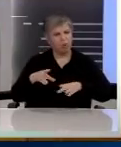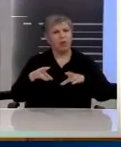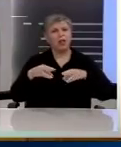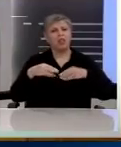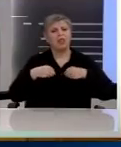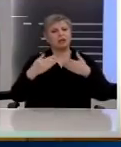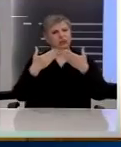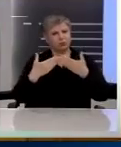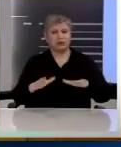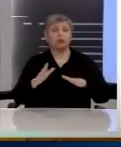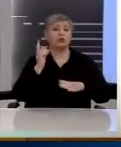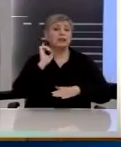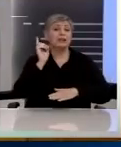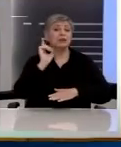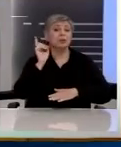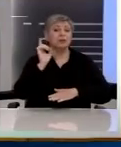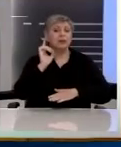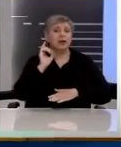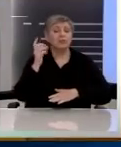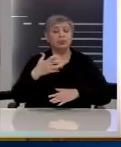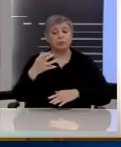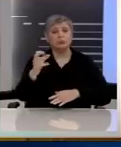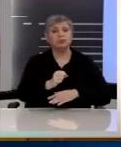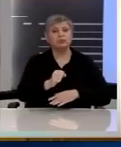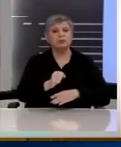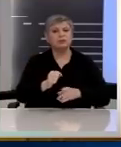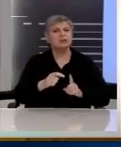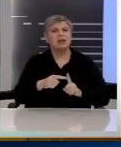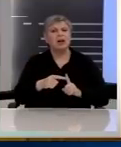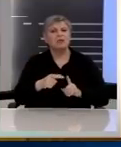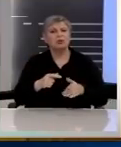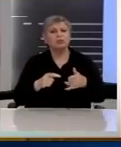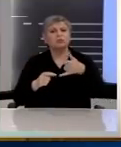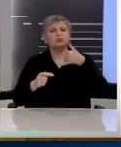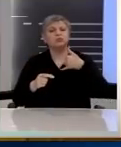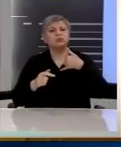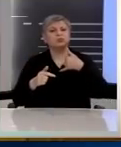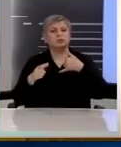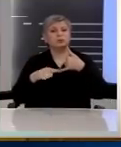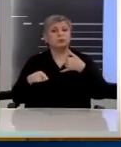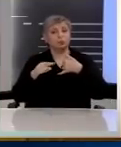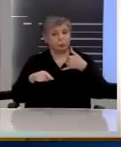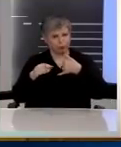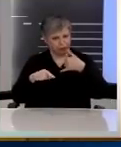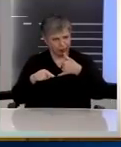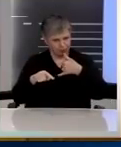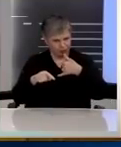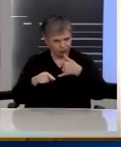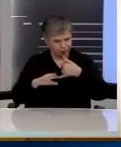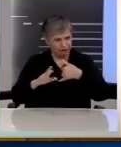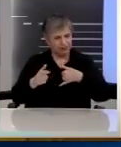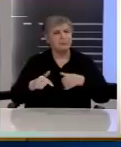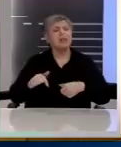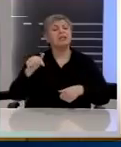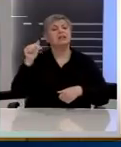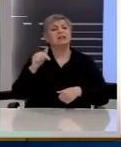του κινητού μου τηλεφώνου για να εντοπιστεί ποιος ήταν αυτός που έκανε το απειλητικό τηλεφώνημα. Σήμερα εκλήθη από τη